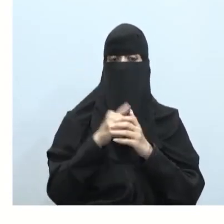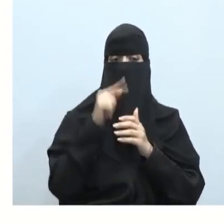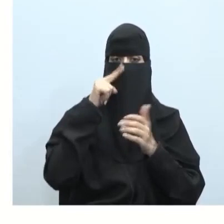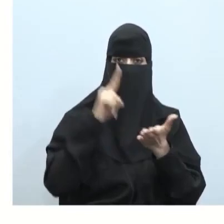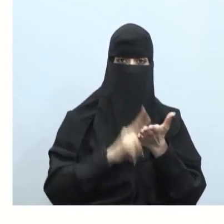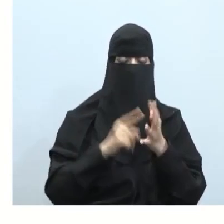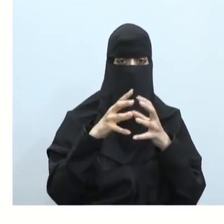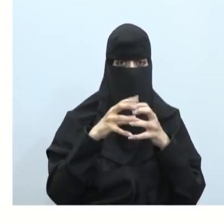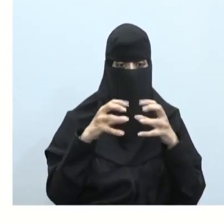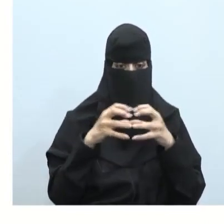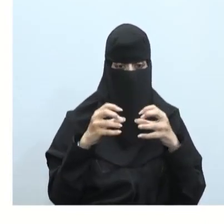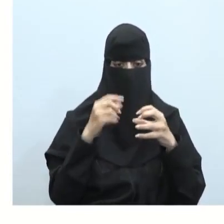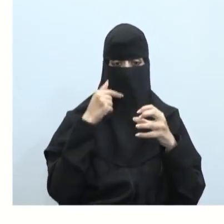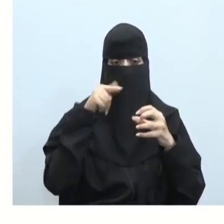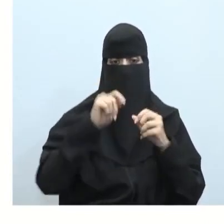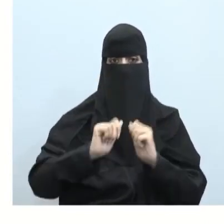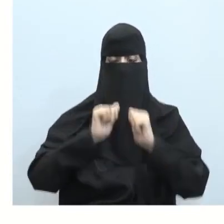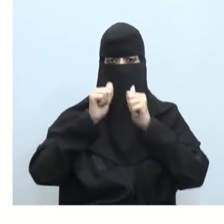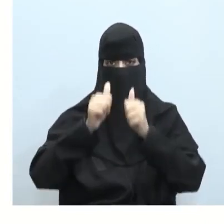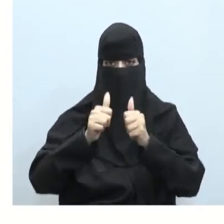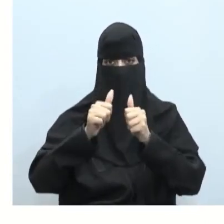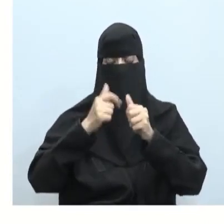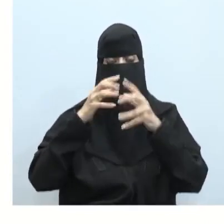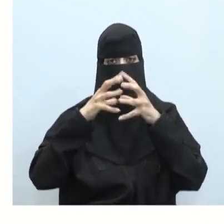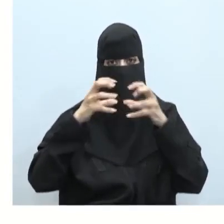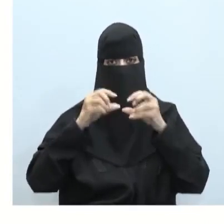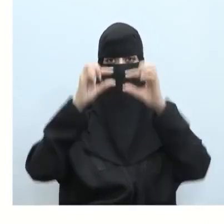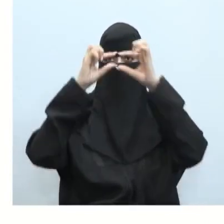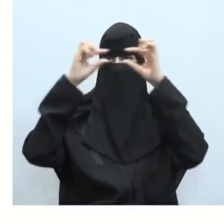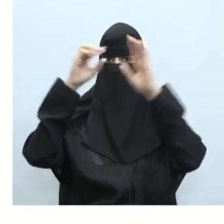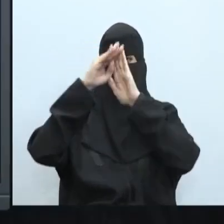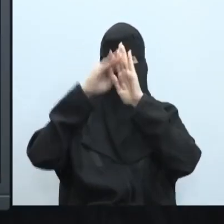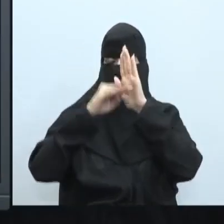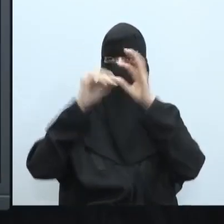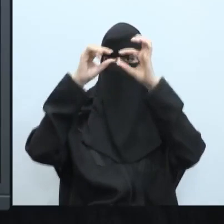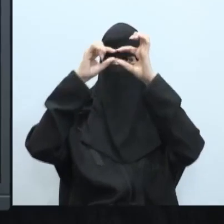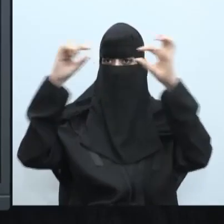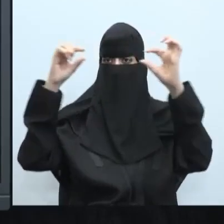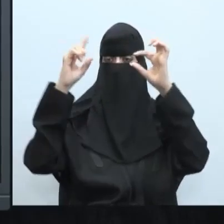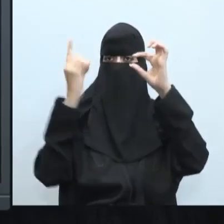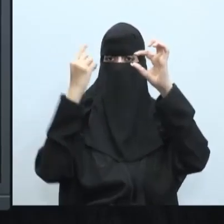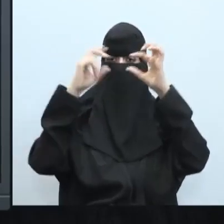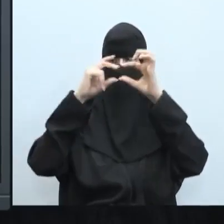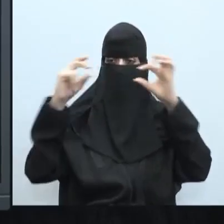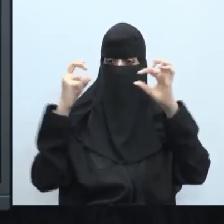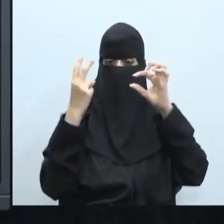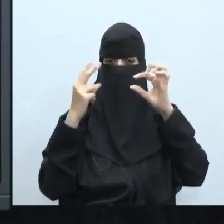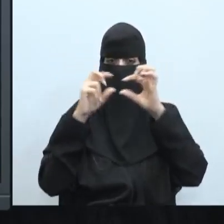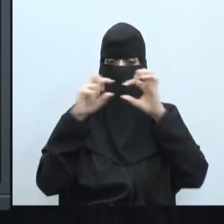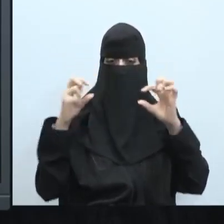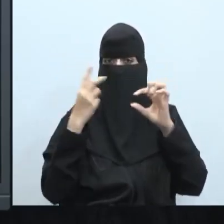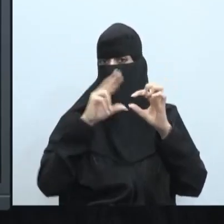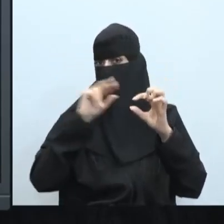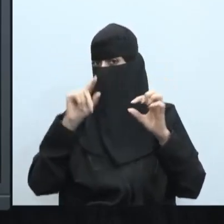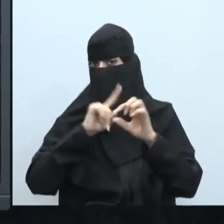ان المفسر انتربريتر يقوم بتفسير البرنامج سطر تلو الاخر ليس عملا